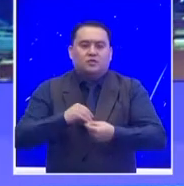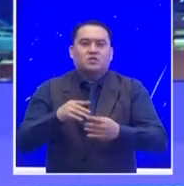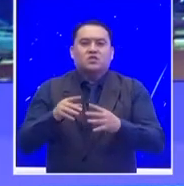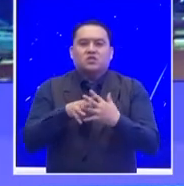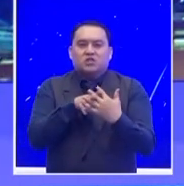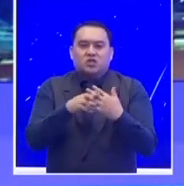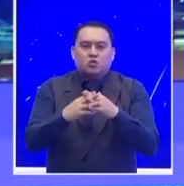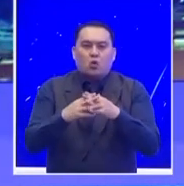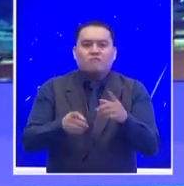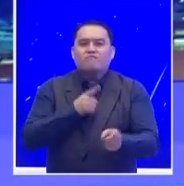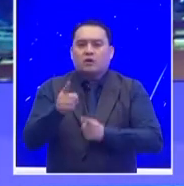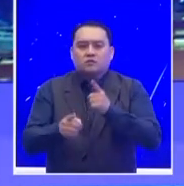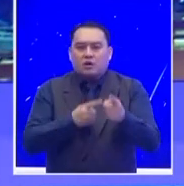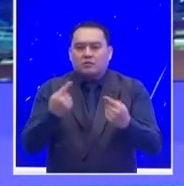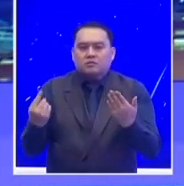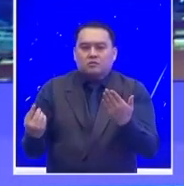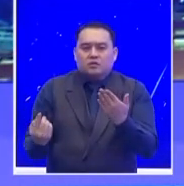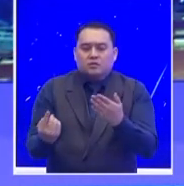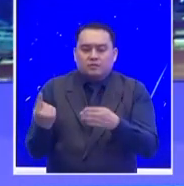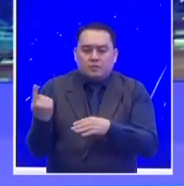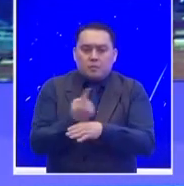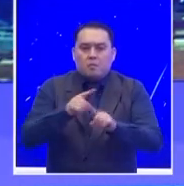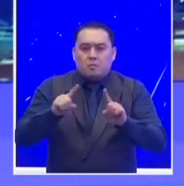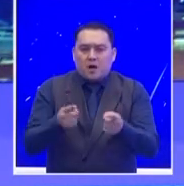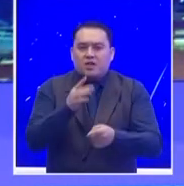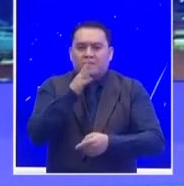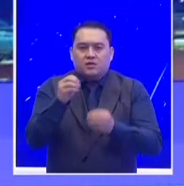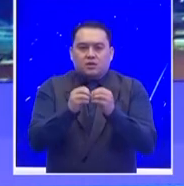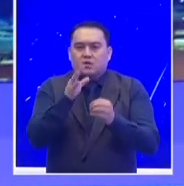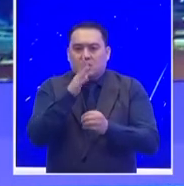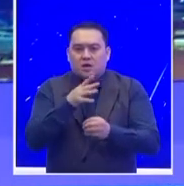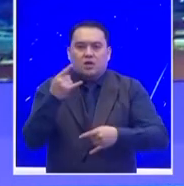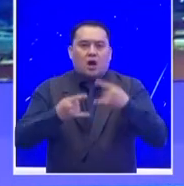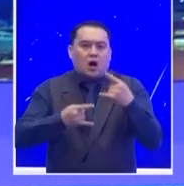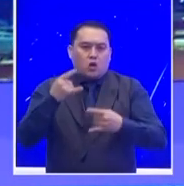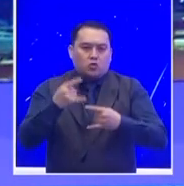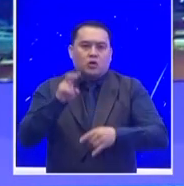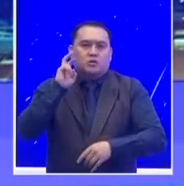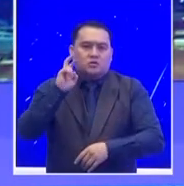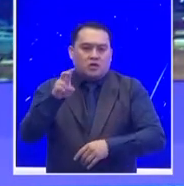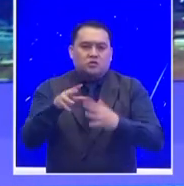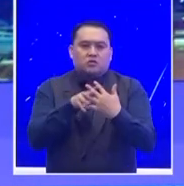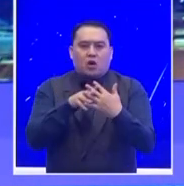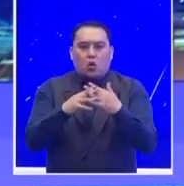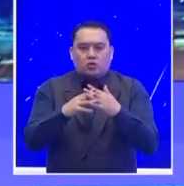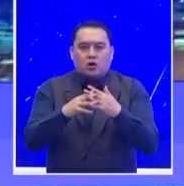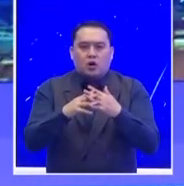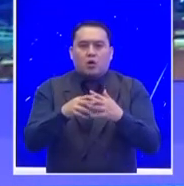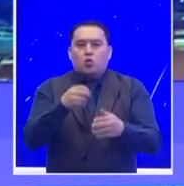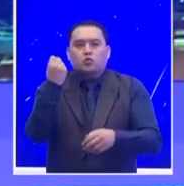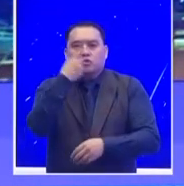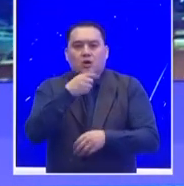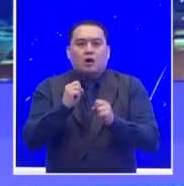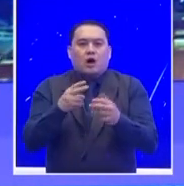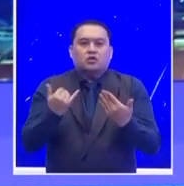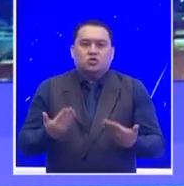восстановить за необычайно короткие сроки. Специально к 10-летию трагедии корреспонденты телеканала ЖТСУ съездили в Козлагаш и узнали,